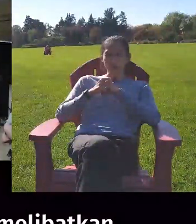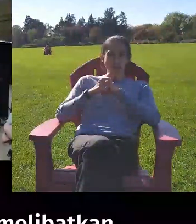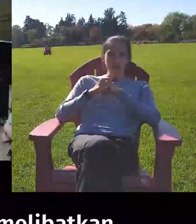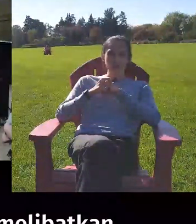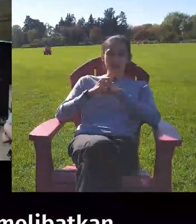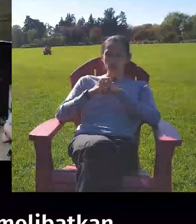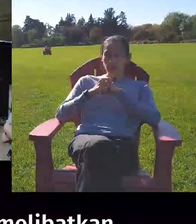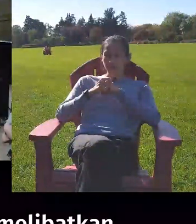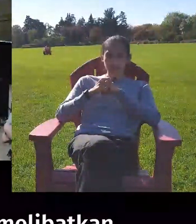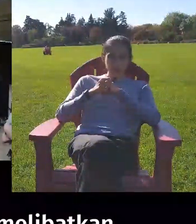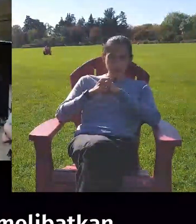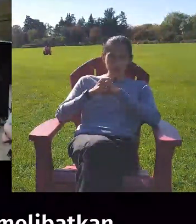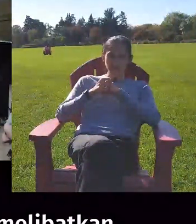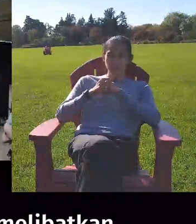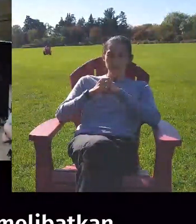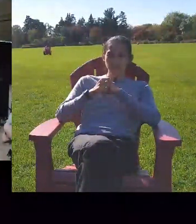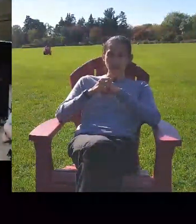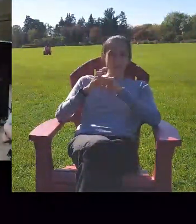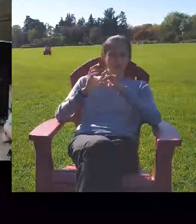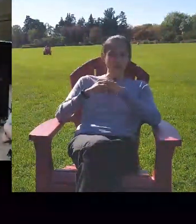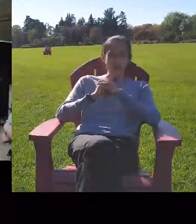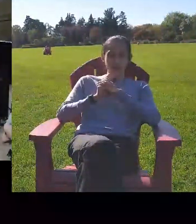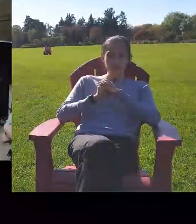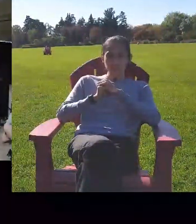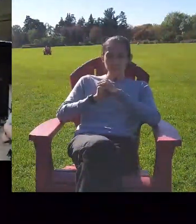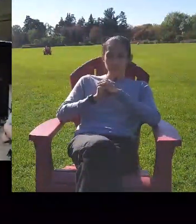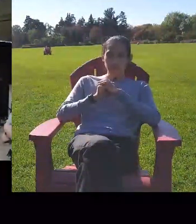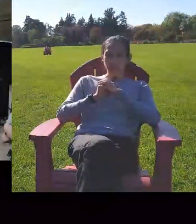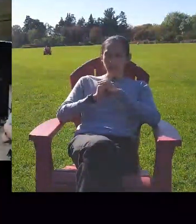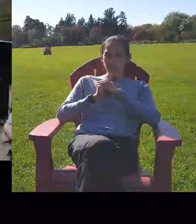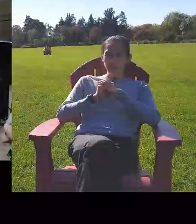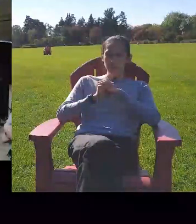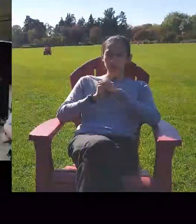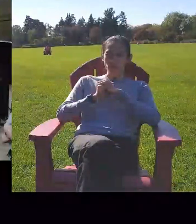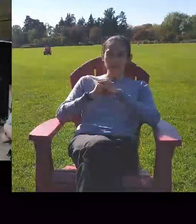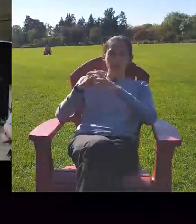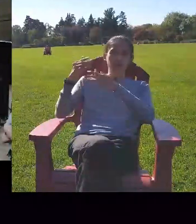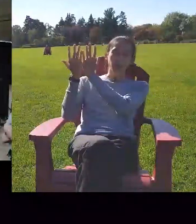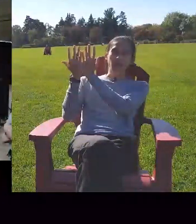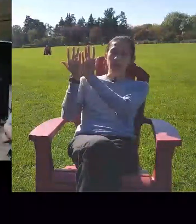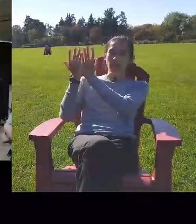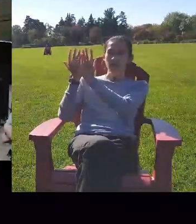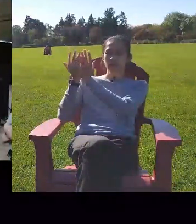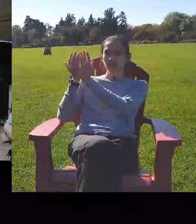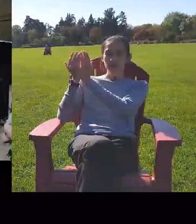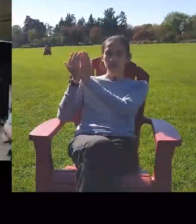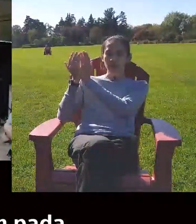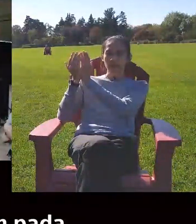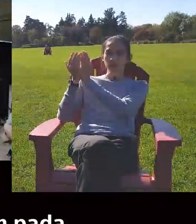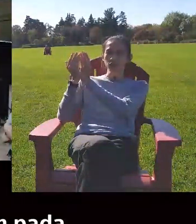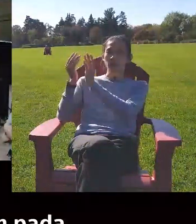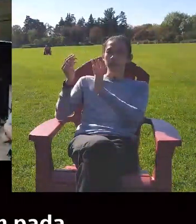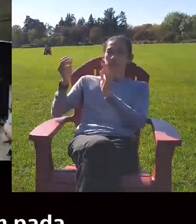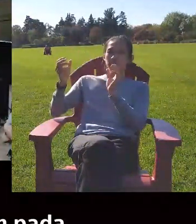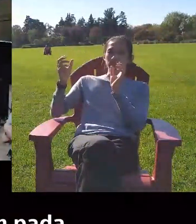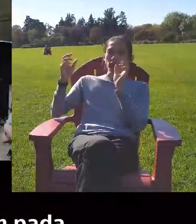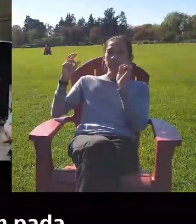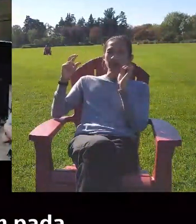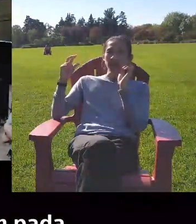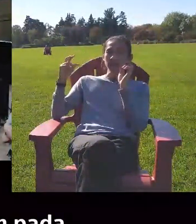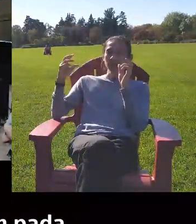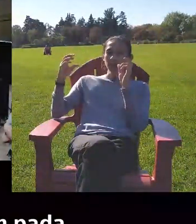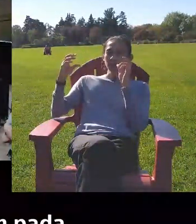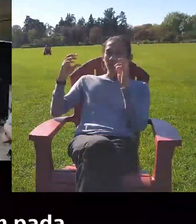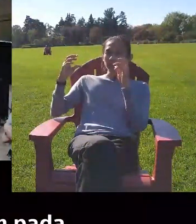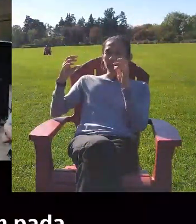aural visual dan taktil dalam satu karya jadi karya ini diproyeksikan dalam layar lalu juga